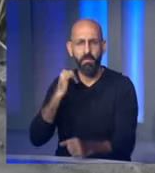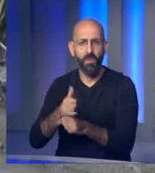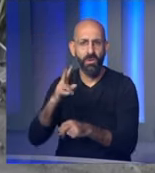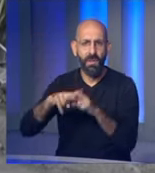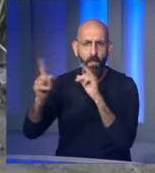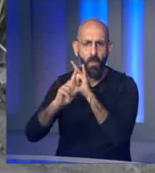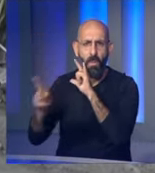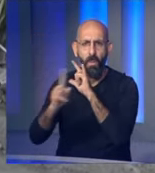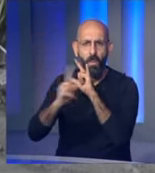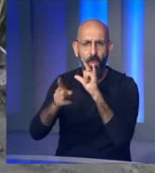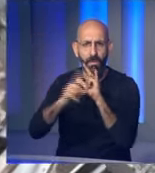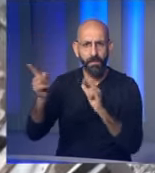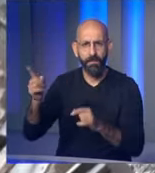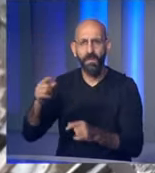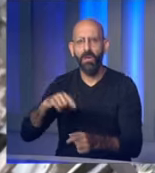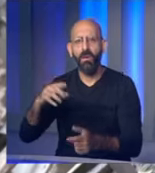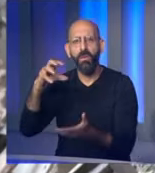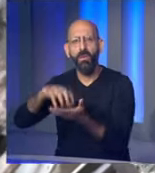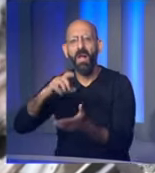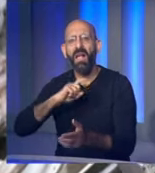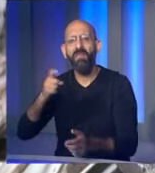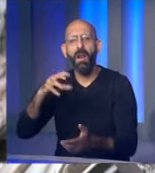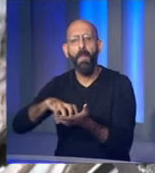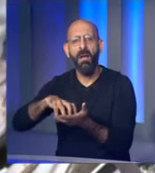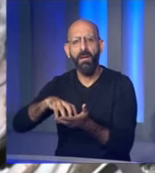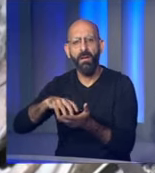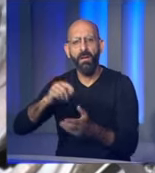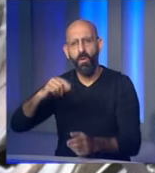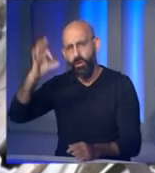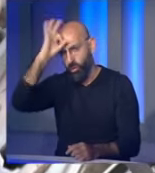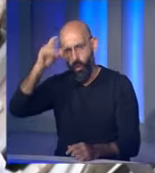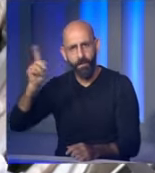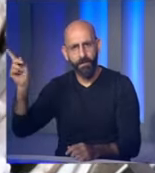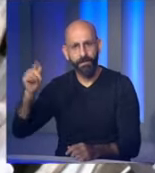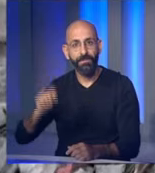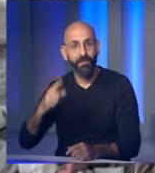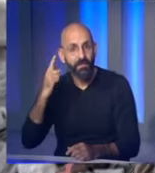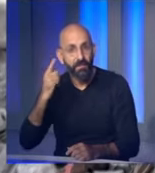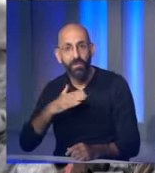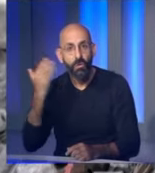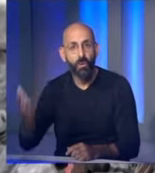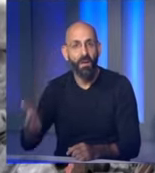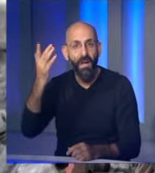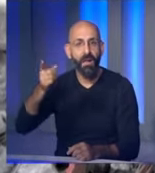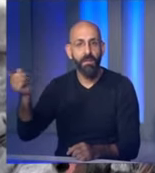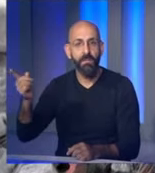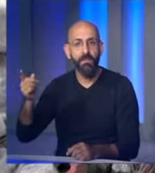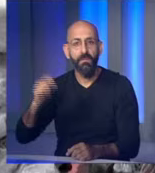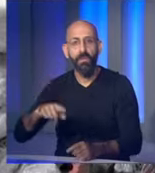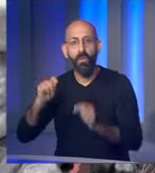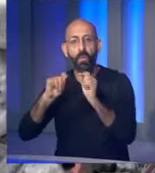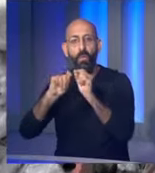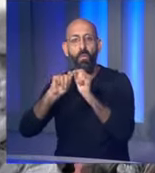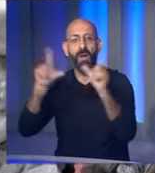واستهدف منزلا ما ادى الى سقوط شهيدين ووقوع اصابات واستهدفت الطائرات الحربيه دوارك ف الرمان